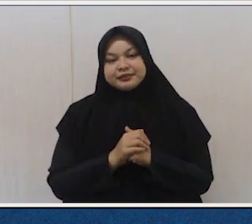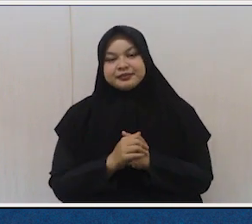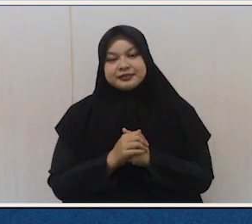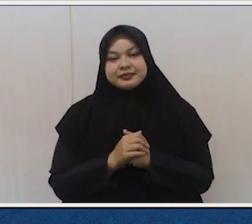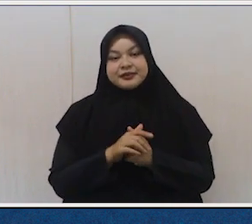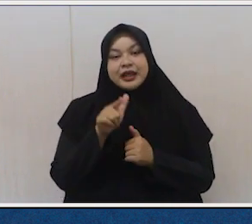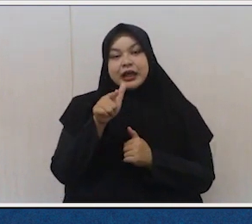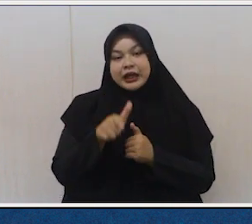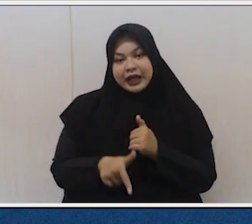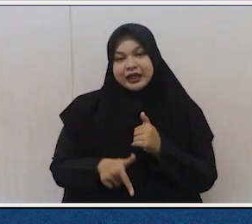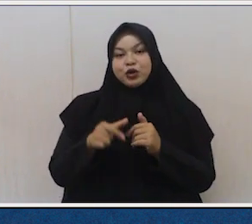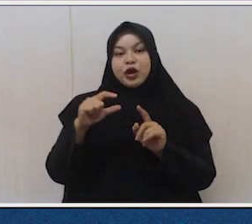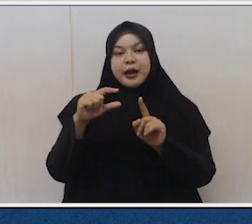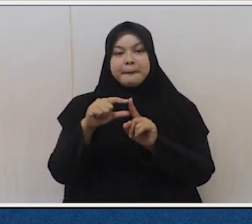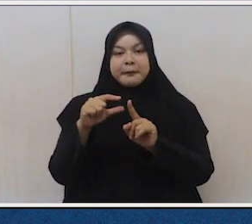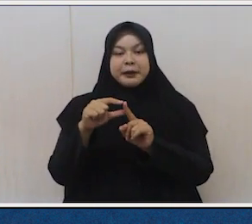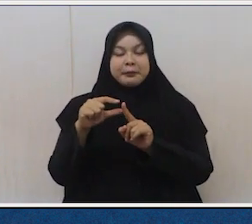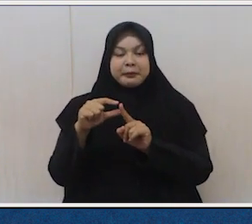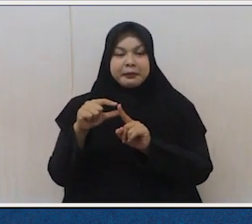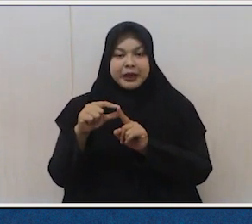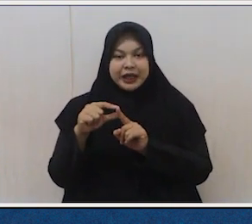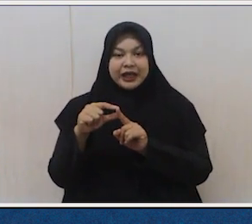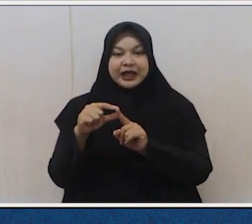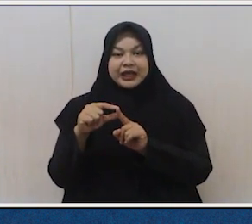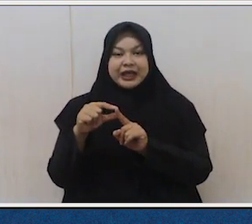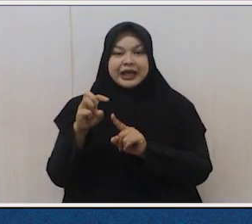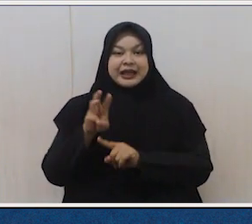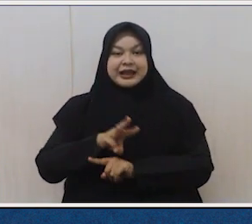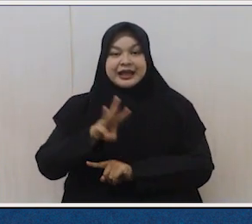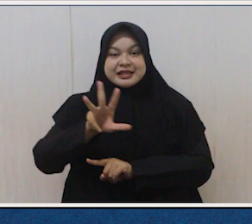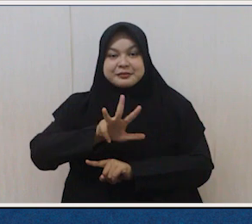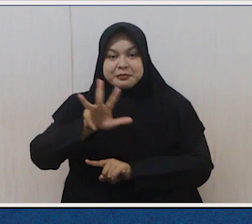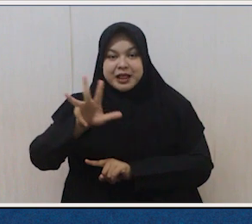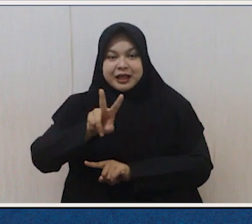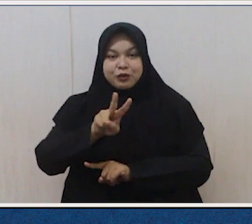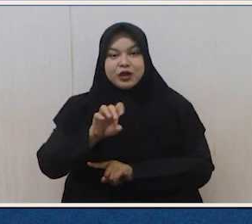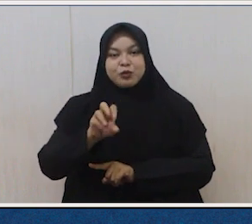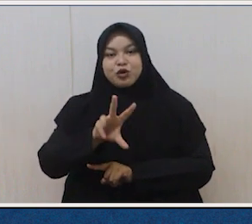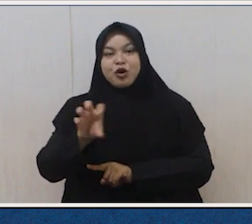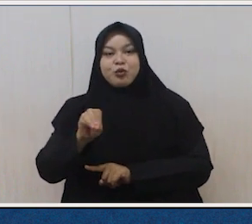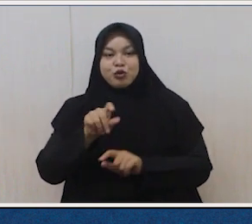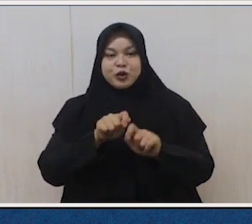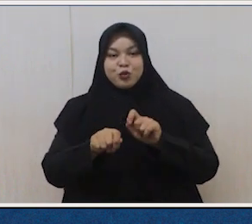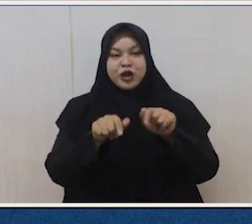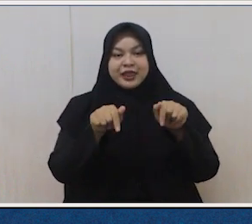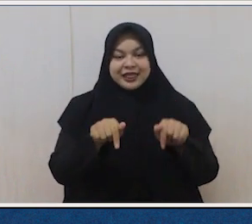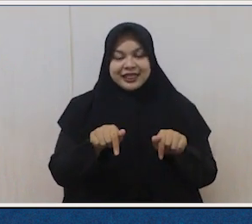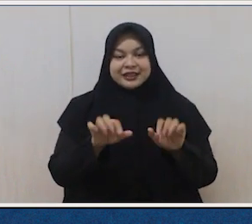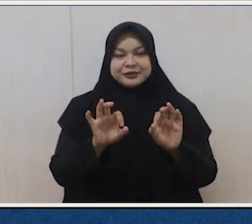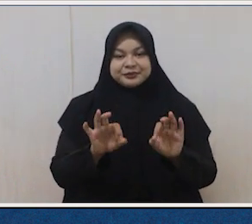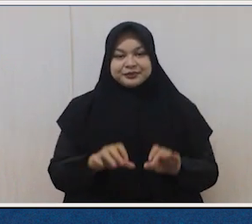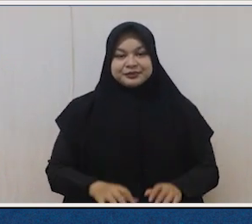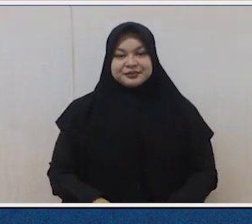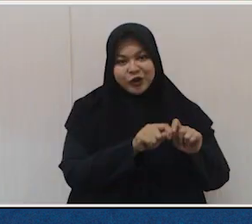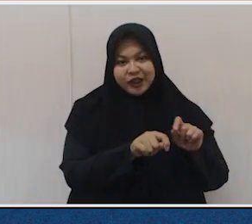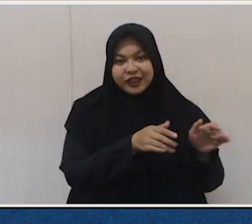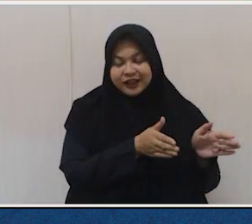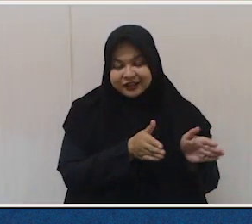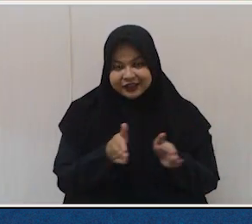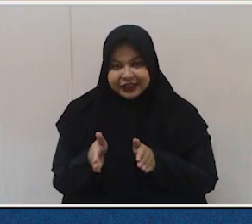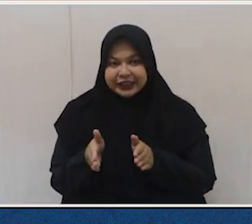makanya lahir kemudian PP yang diakan PP 39 2020 itu siap siap Masri jadi